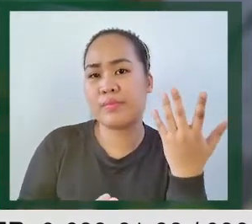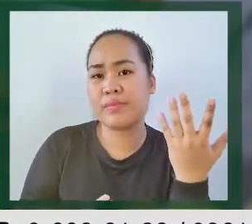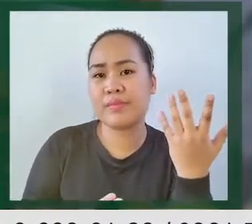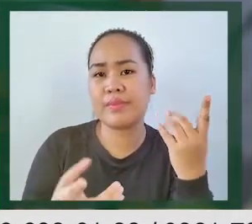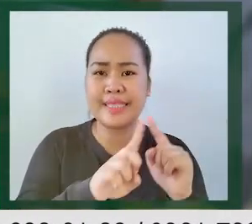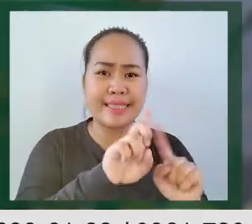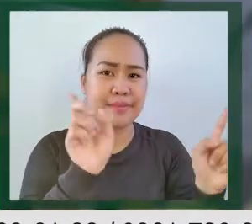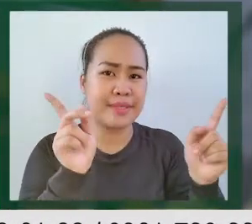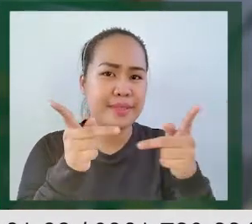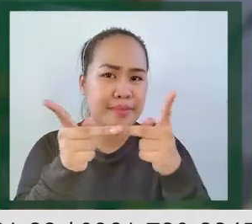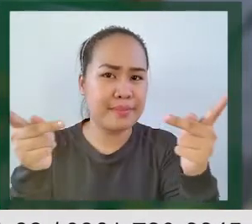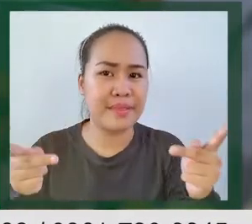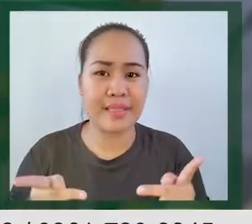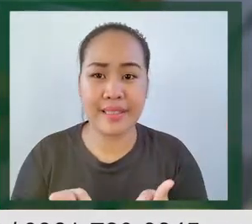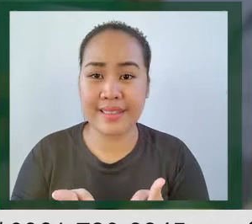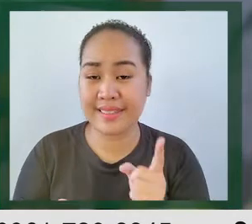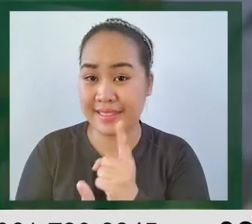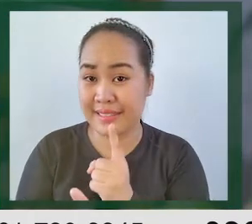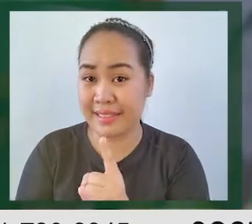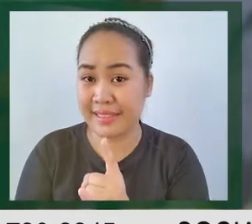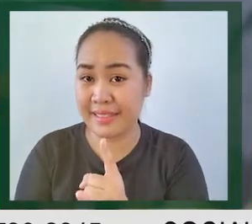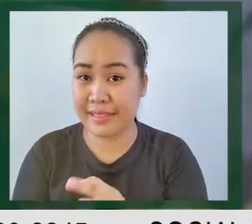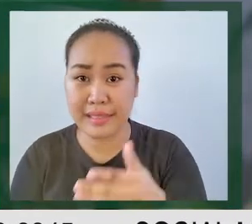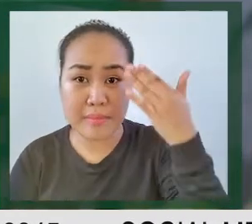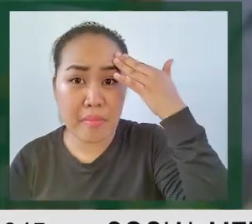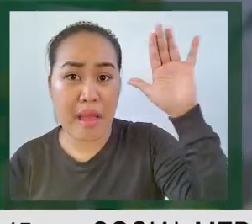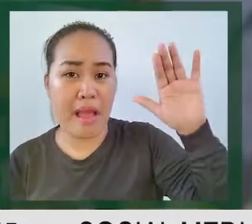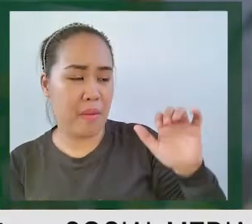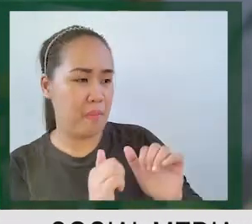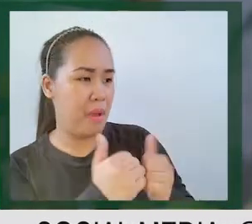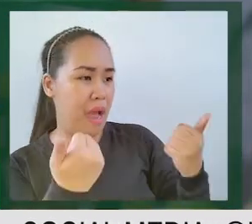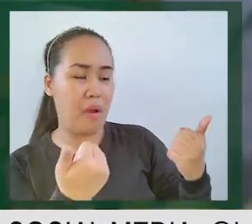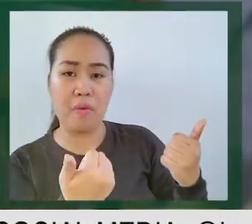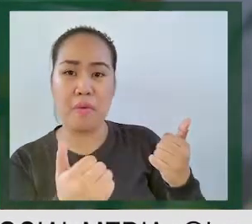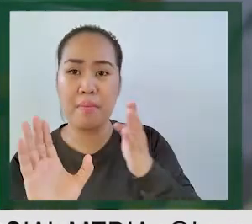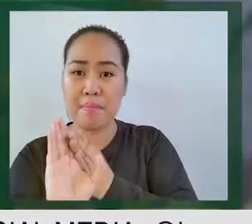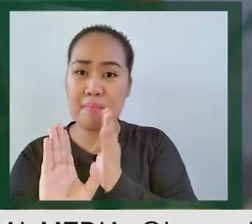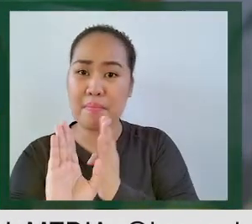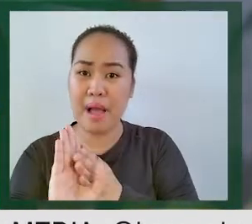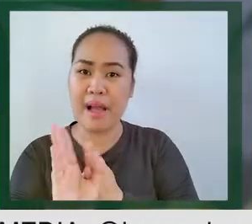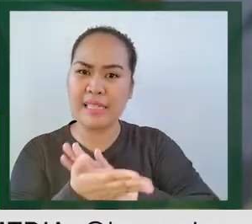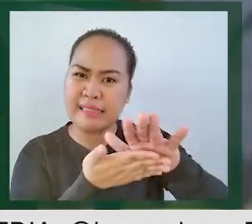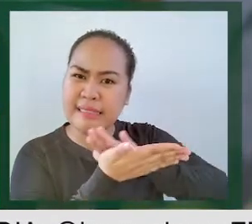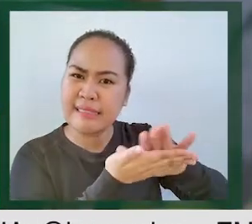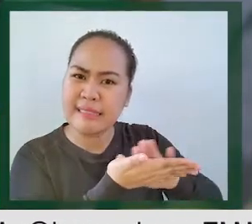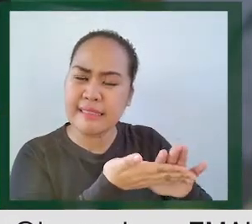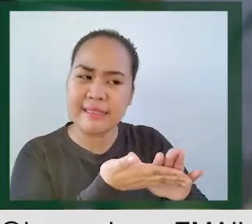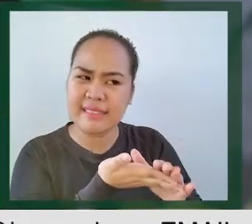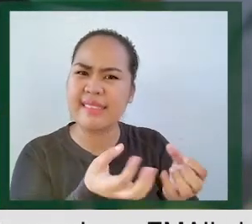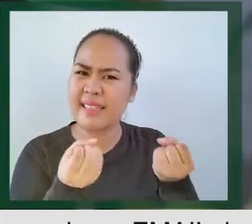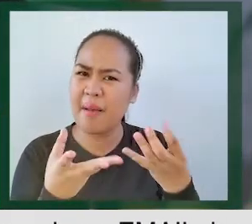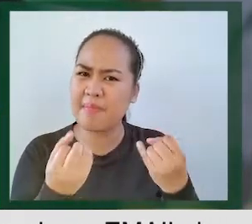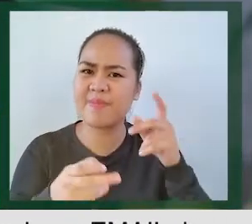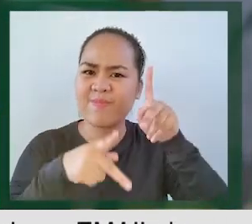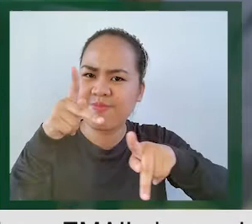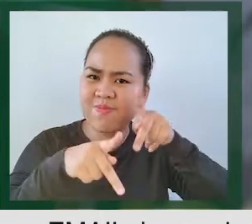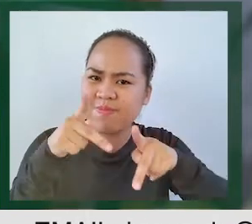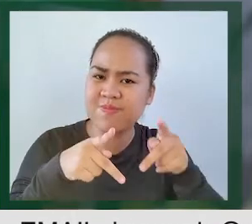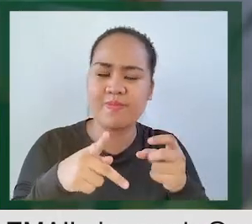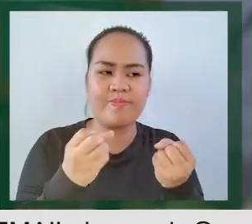Or sa grocery, hindi naman ikaw ba naglilinis noon? So, hindi natin alam ang level talaga ng kalinisan ng mga 'yan. Ng